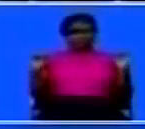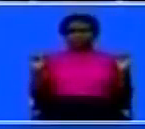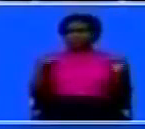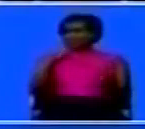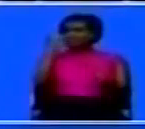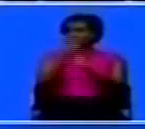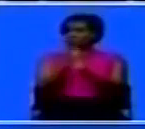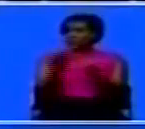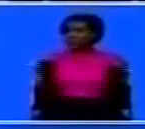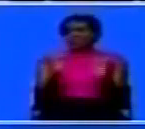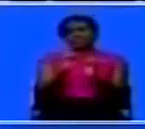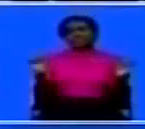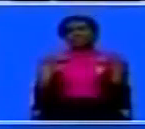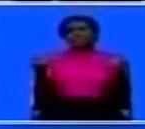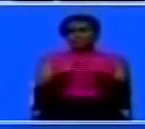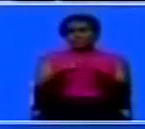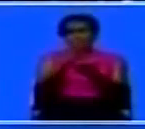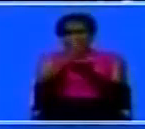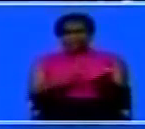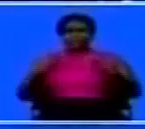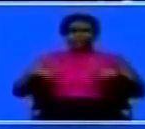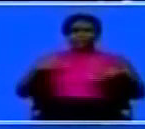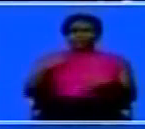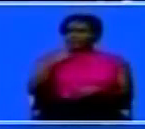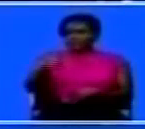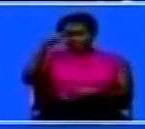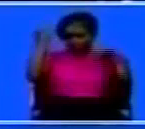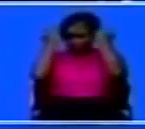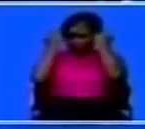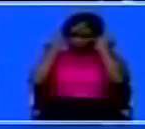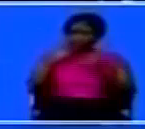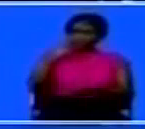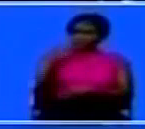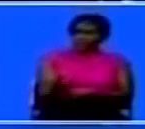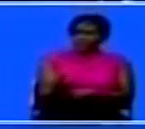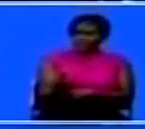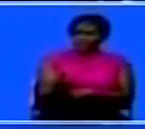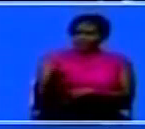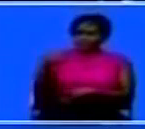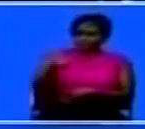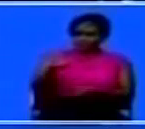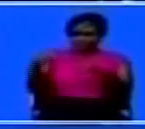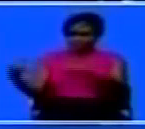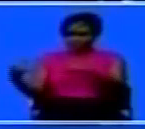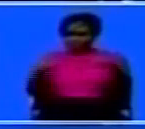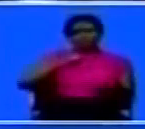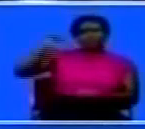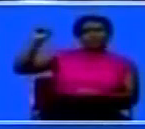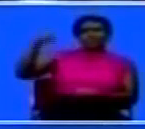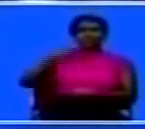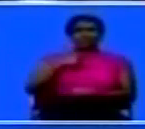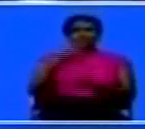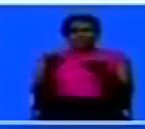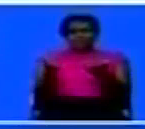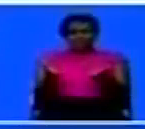hakufanya lolote, kama alivyosema na baadhi ya waliofika katika mahakama, na kusema kuwa masuala hayo yalikuwa na mvuto wa kisiasa. Kwa